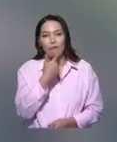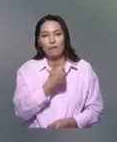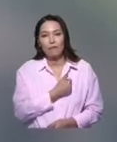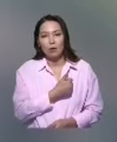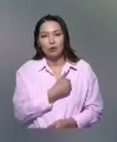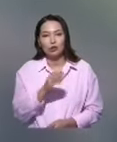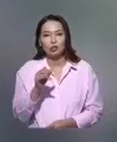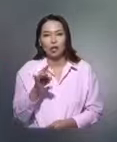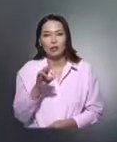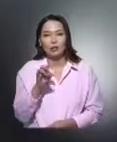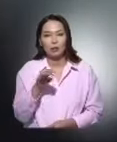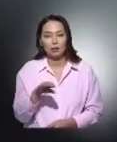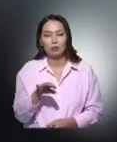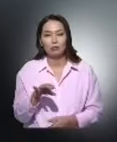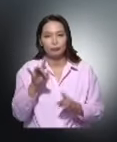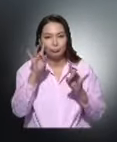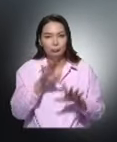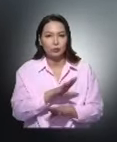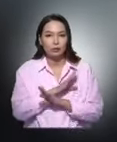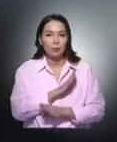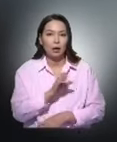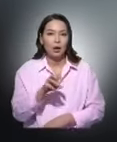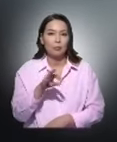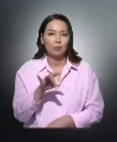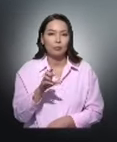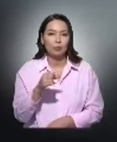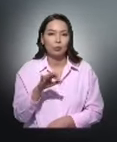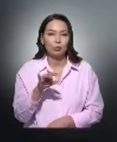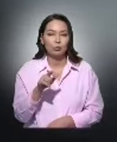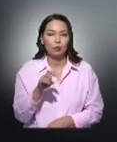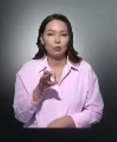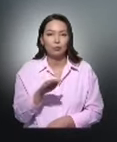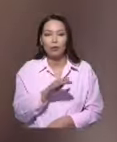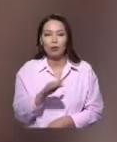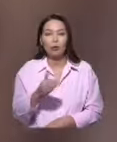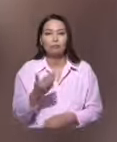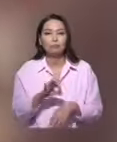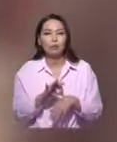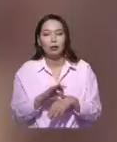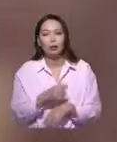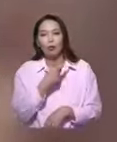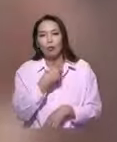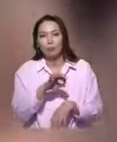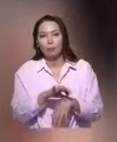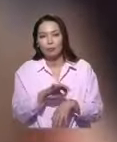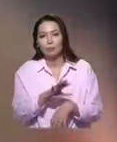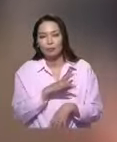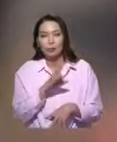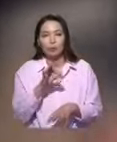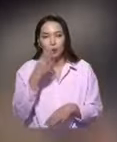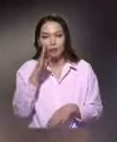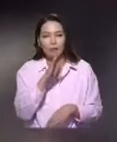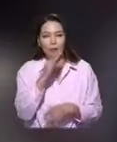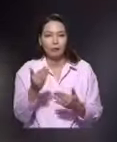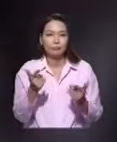Жаркента скоропостижно скончался Амир Байтурганов. Официальная причина – менингит, однако родные юноши с ней не согласны.